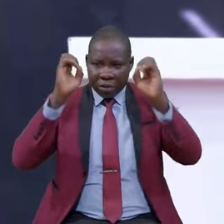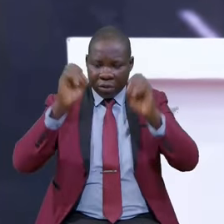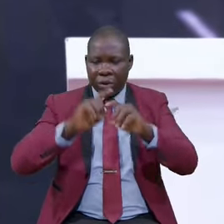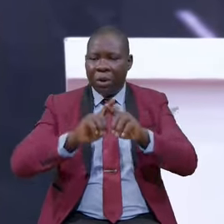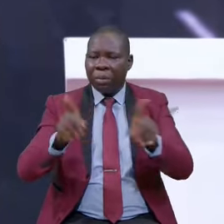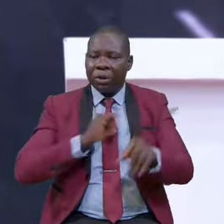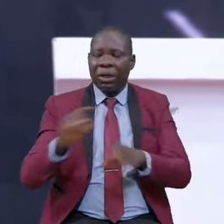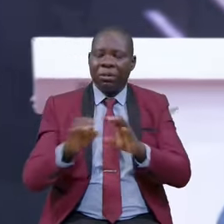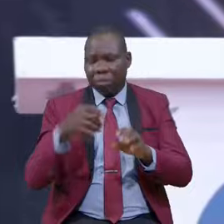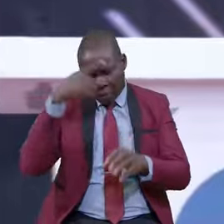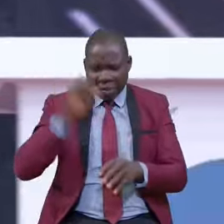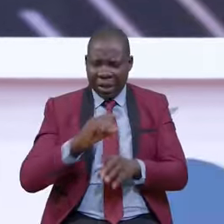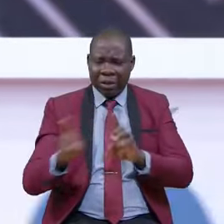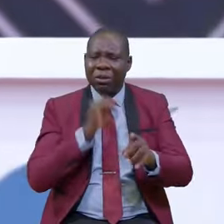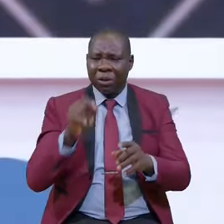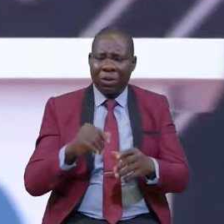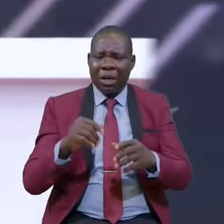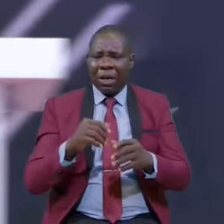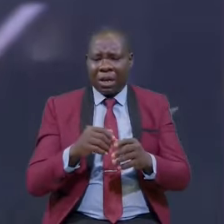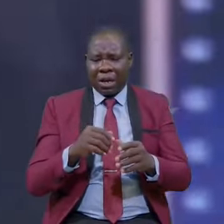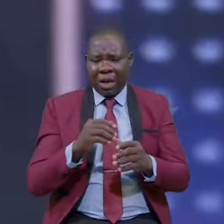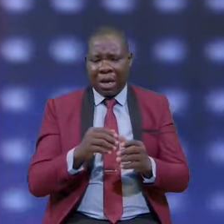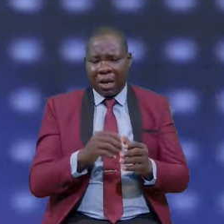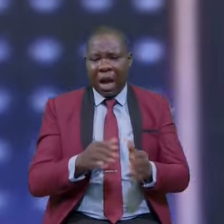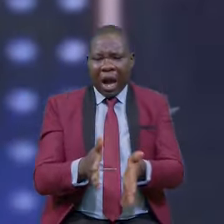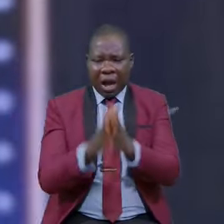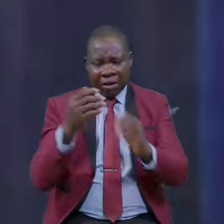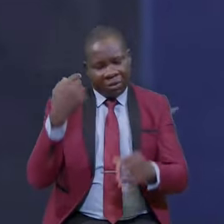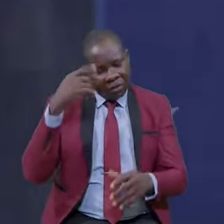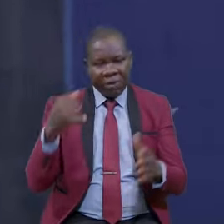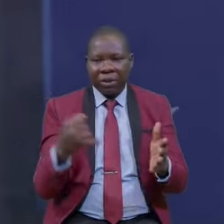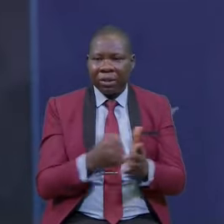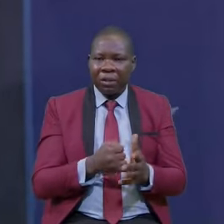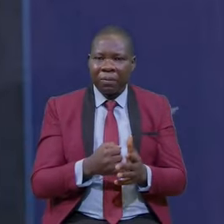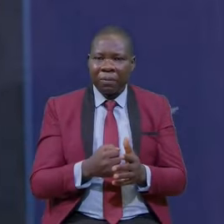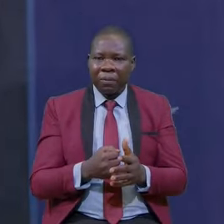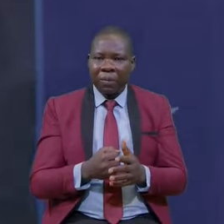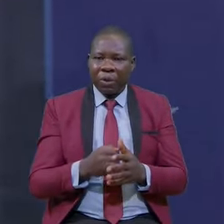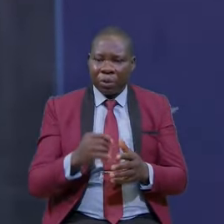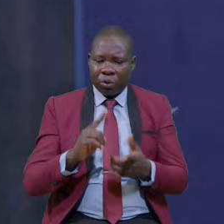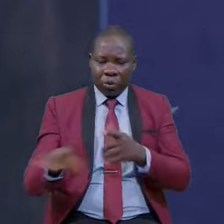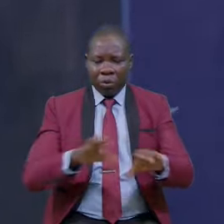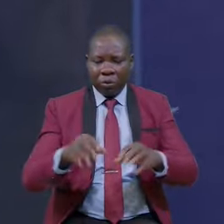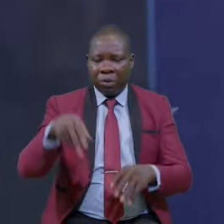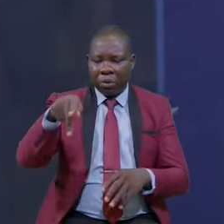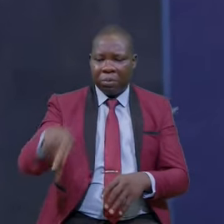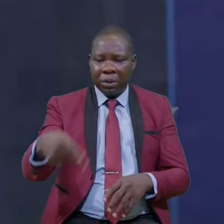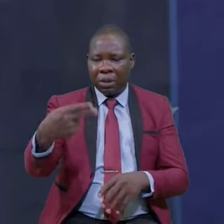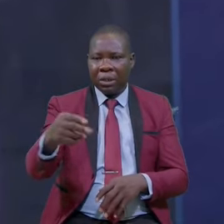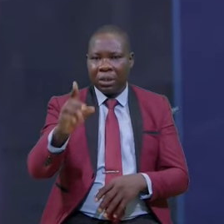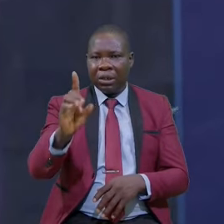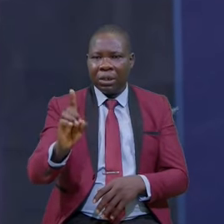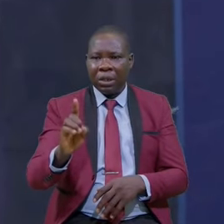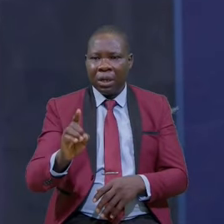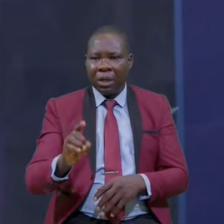listé tout ce que j'ai, les avantages que j'allais avoir. Finalement, mon professeur m'a vu. Est-ce que tu